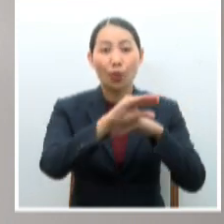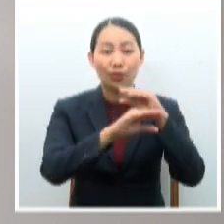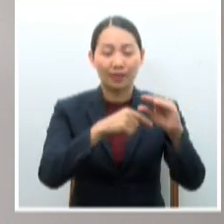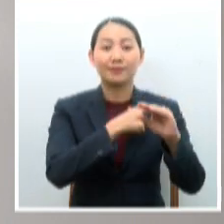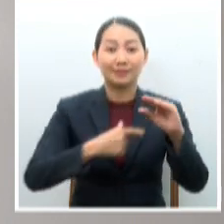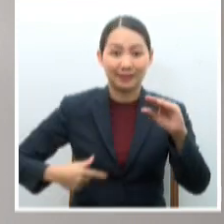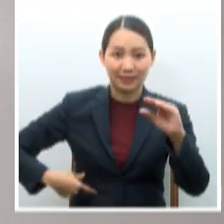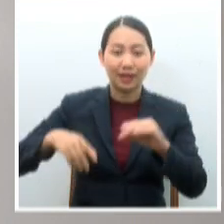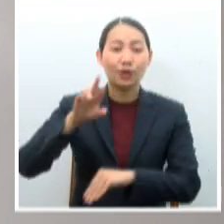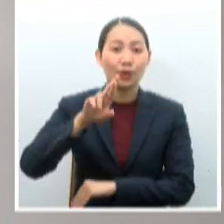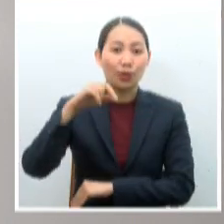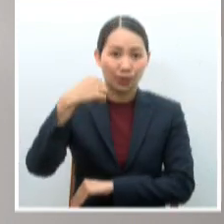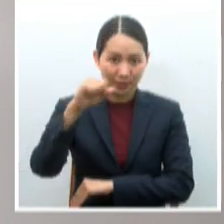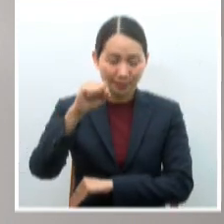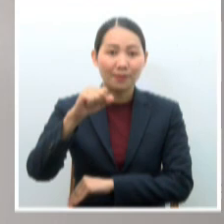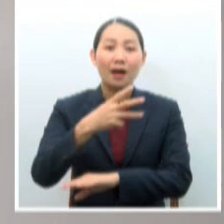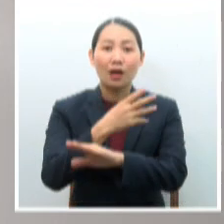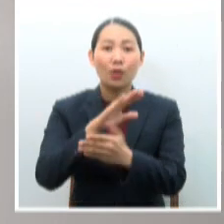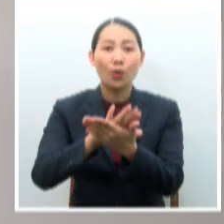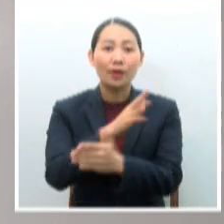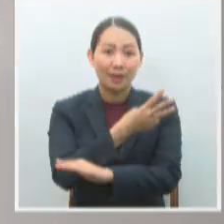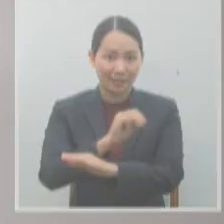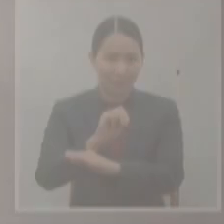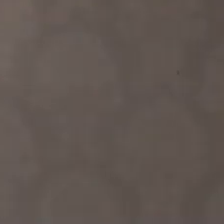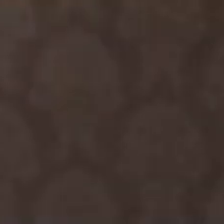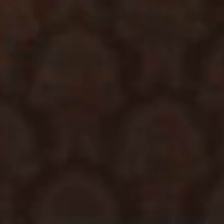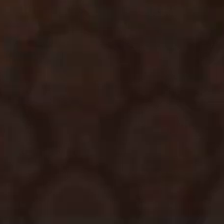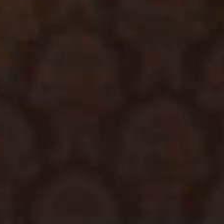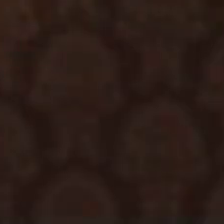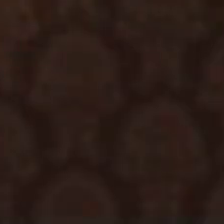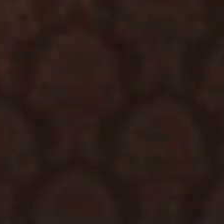การศึกษามัธยมศึกษามหาสารคามไปติดตามรับชมค่ะ